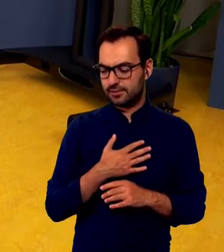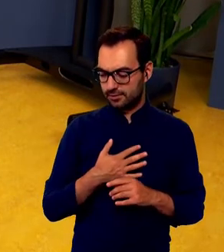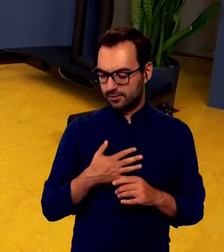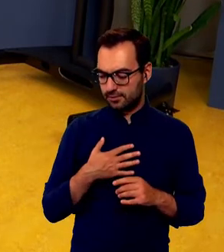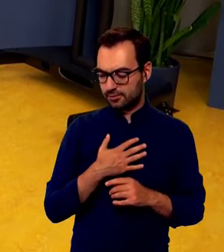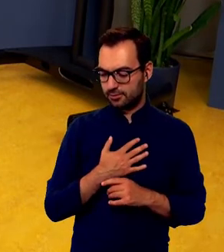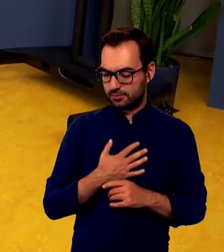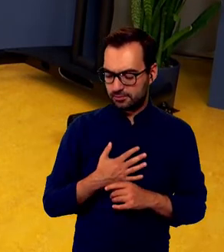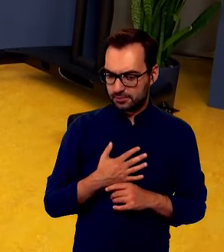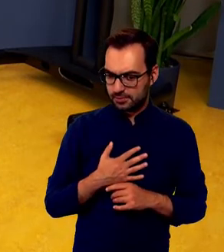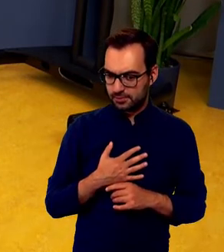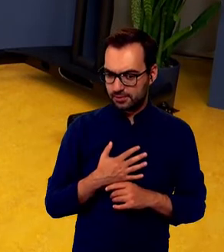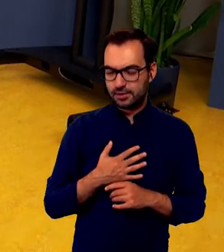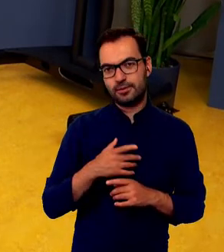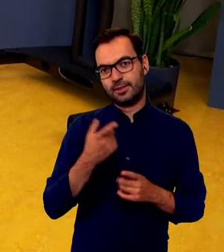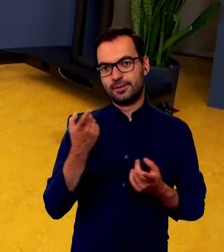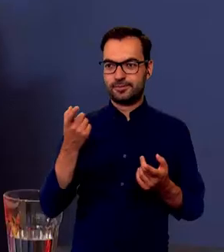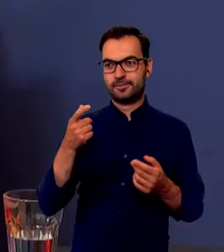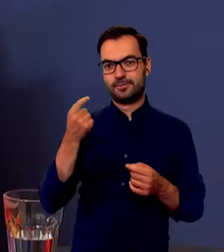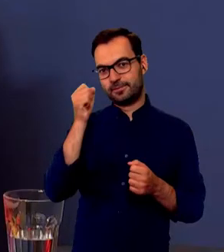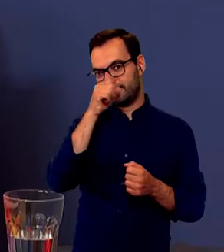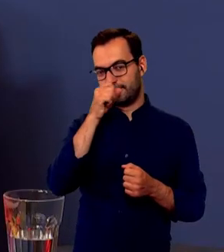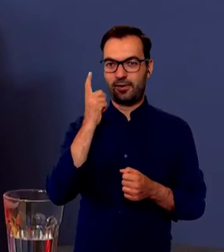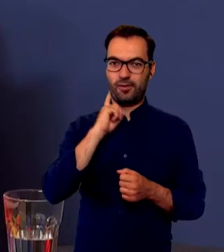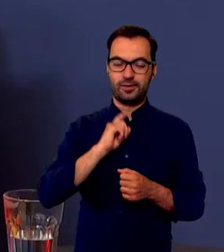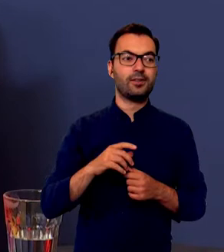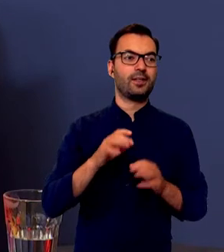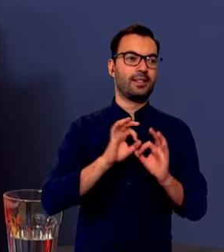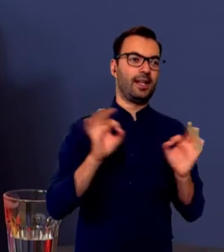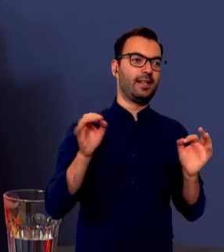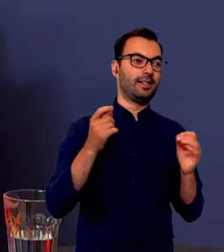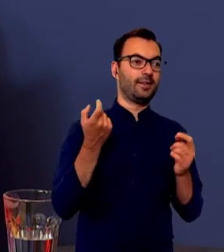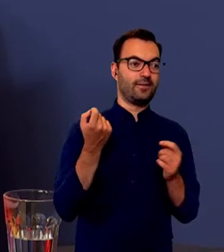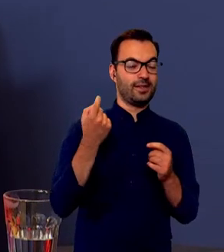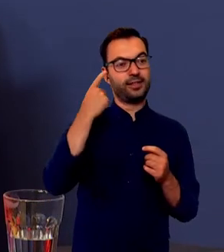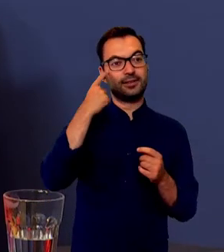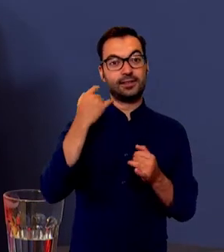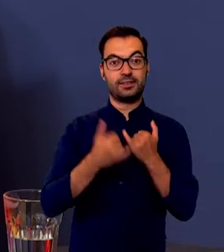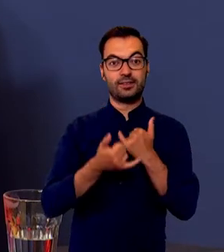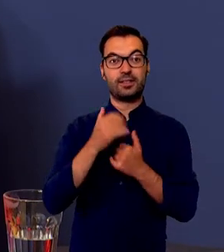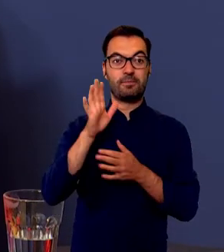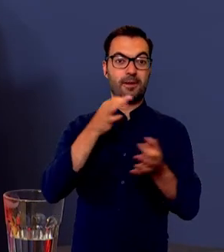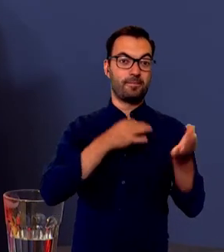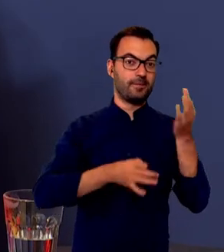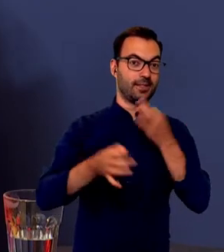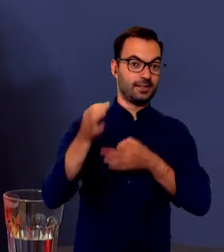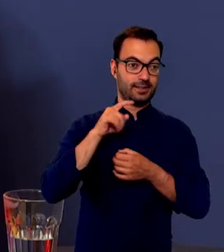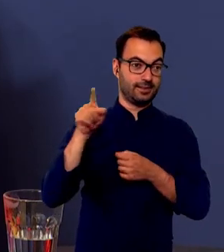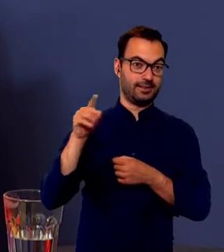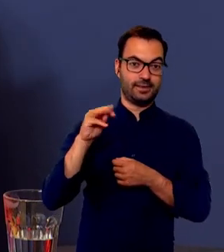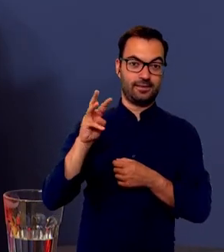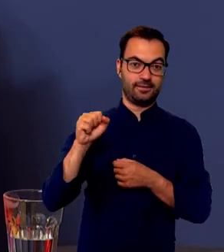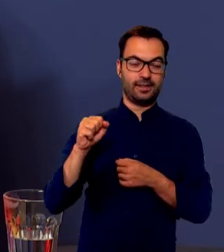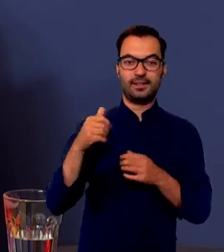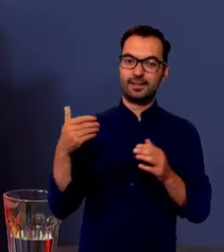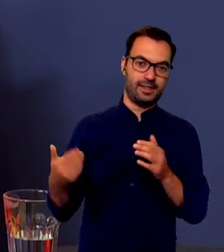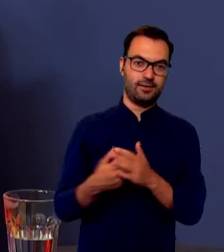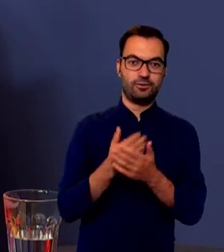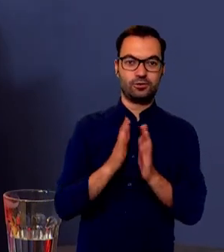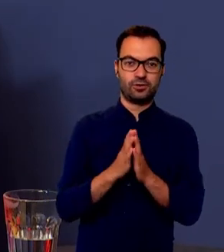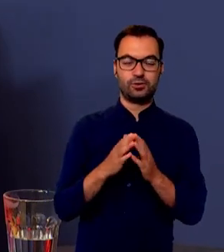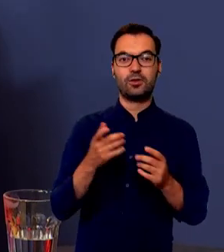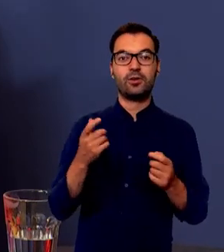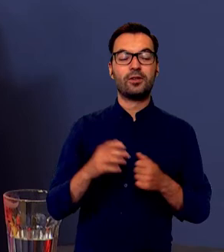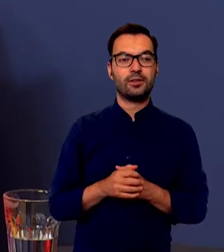nie lubię grać do kotleta. To powiem tak, to jest dobry moment, żeby wam przypomnieć, że jeśli macie pytania do Ewy związane z najnowszą